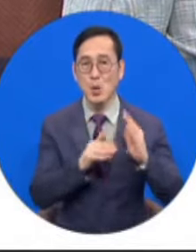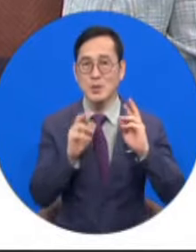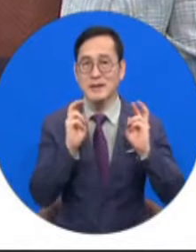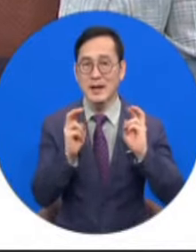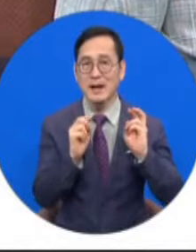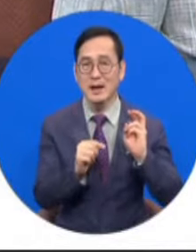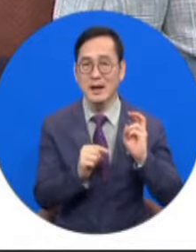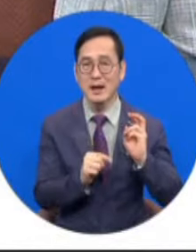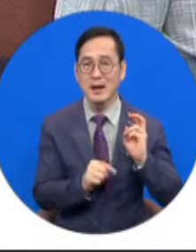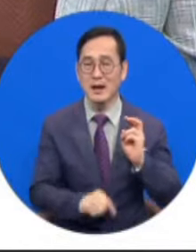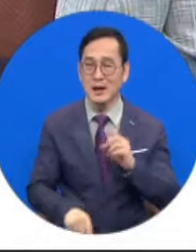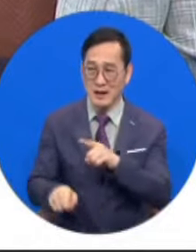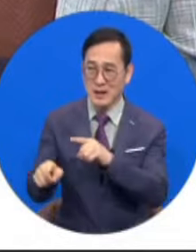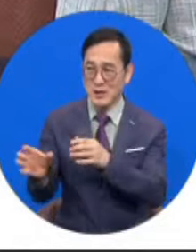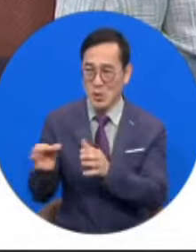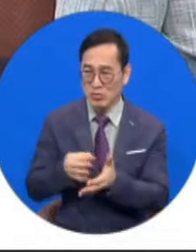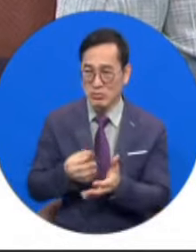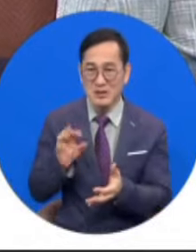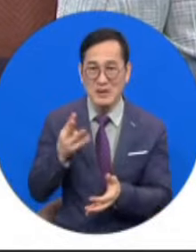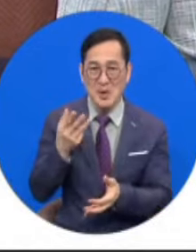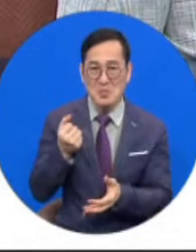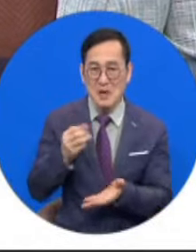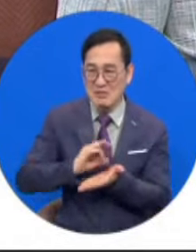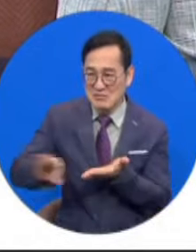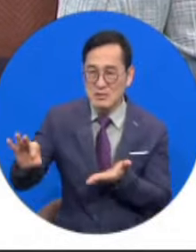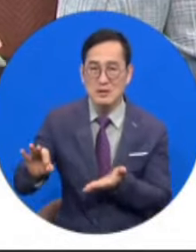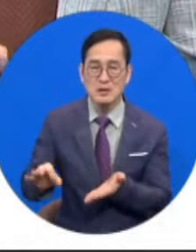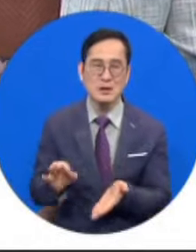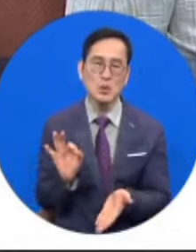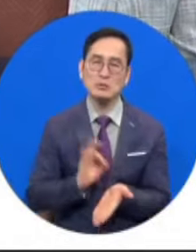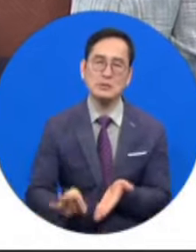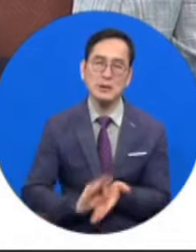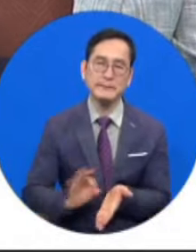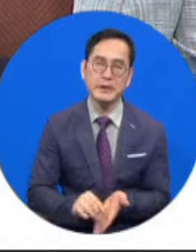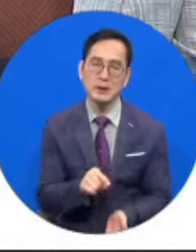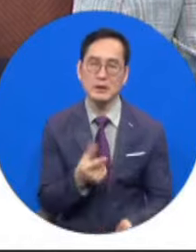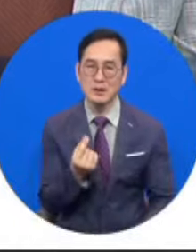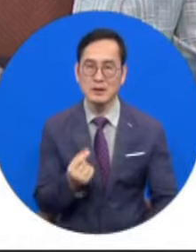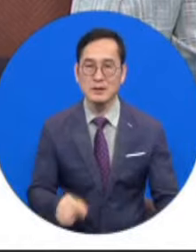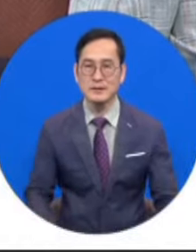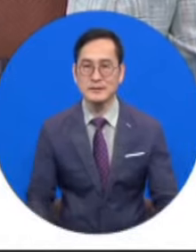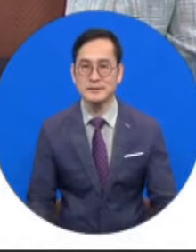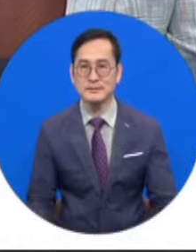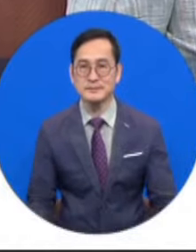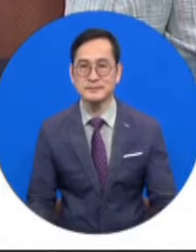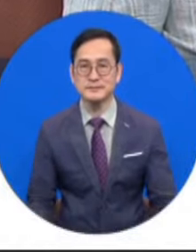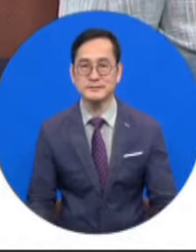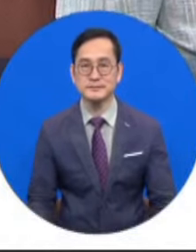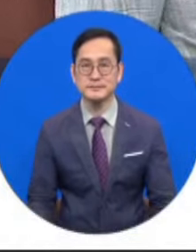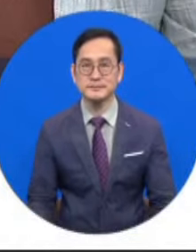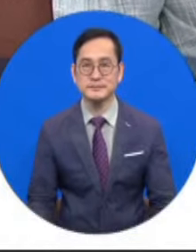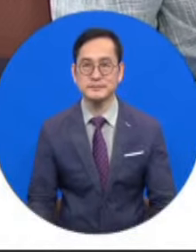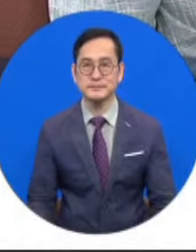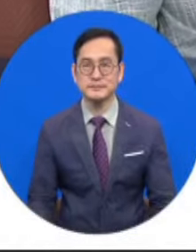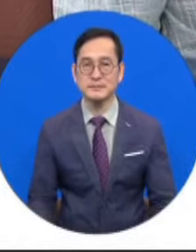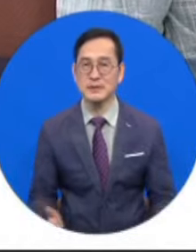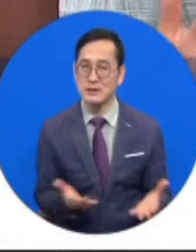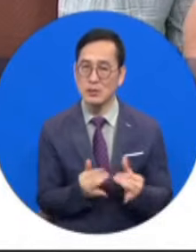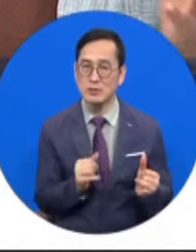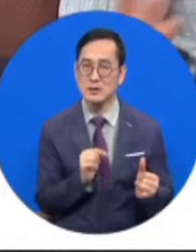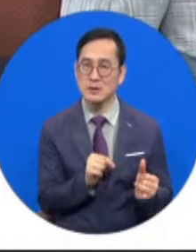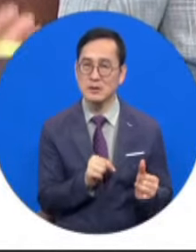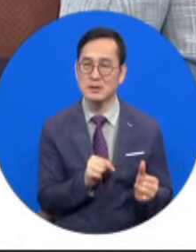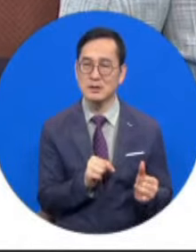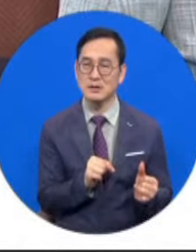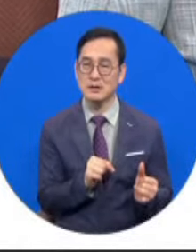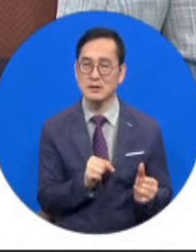원이라 이렇게 막 마구 써도 되는지 이런 식으로 돈을 낭비해도 되는지도 묻고 싶고 그러니까 뭐 내부에서 직원들이